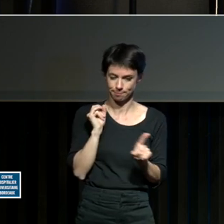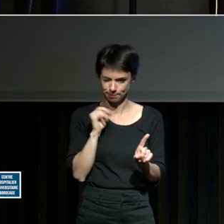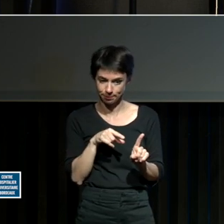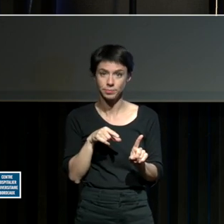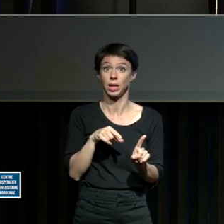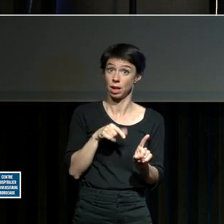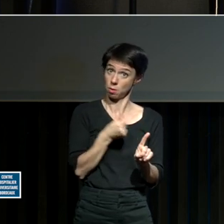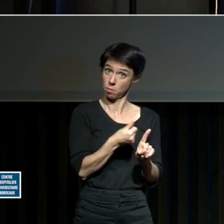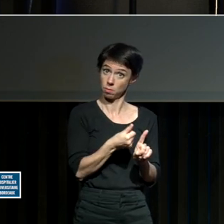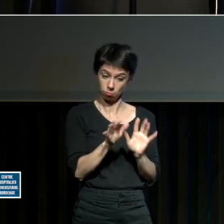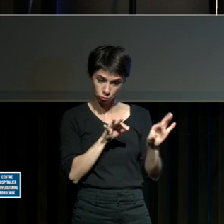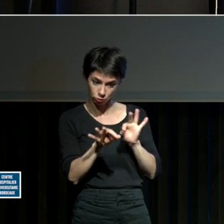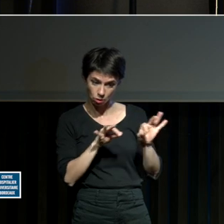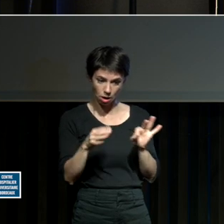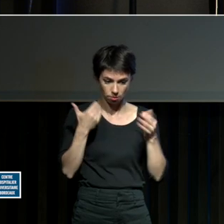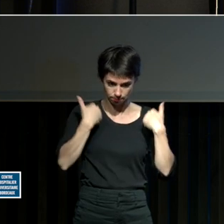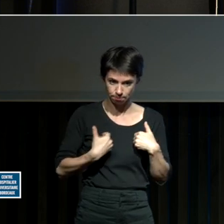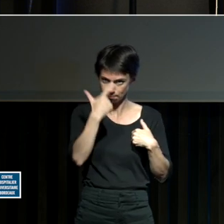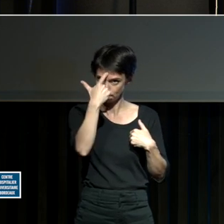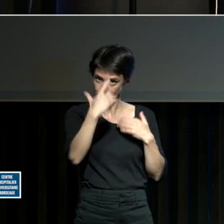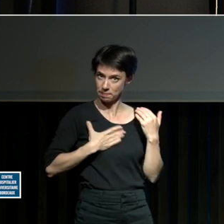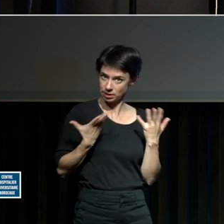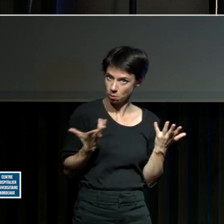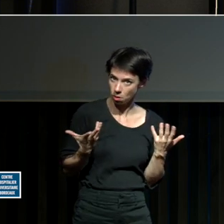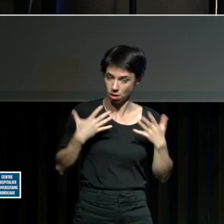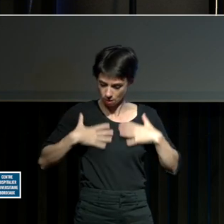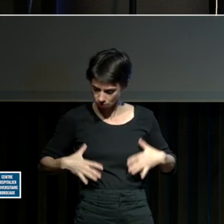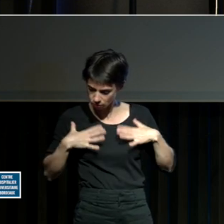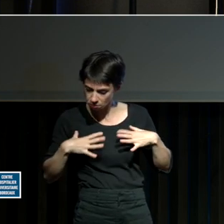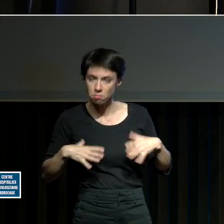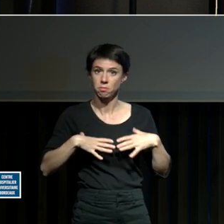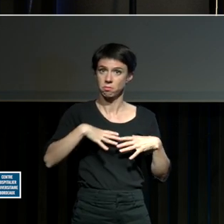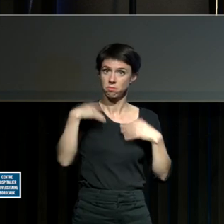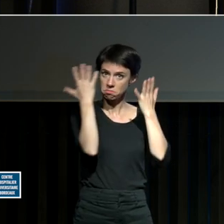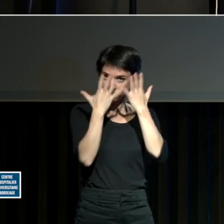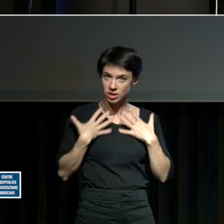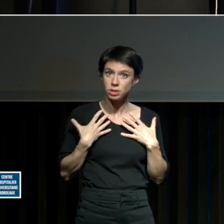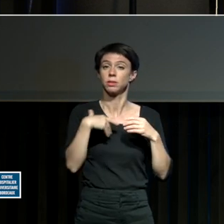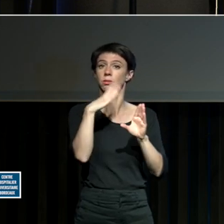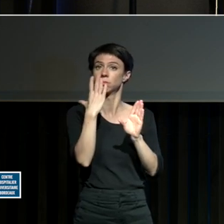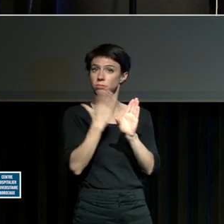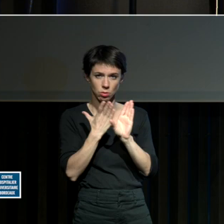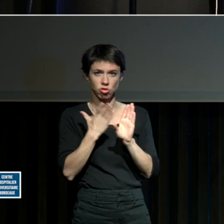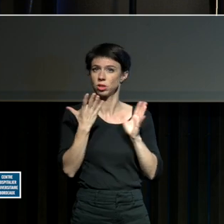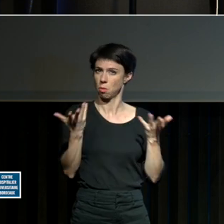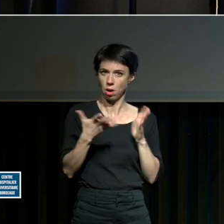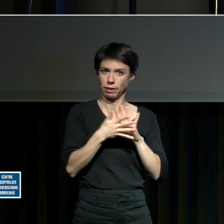caractéristiques physiques, sociales, psychologiques. Et ce personnage va progresser tout au long du